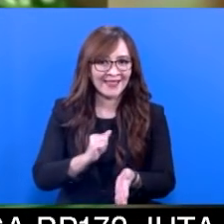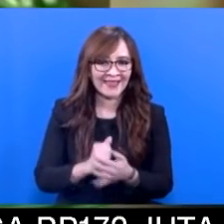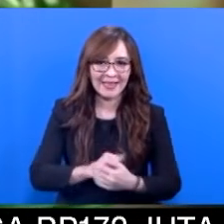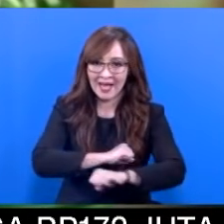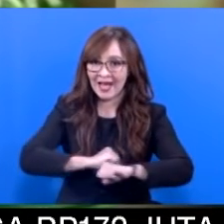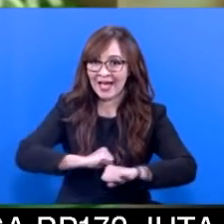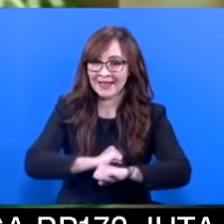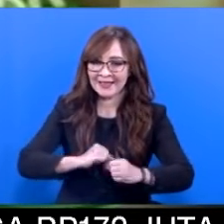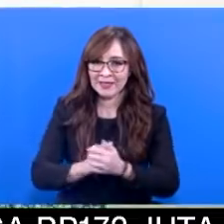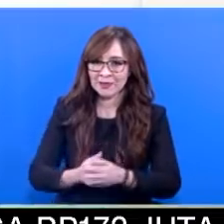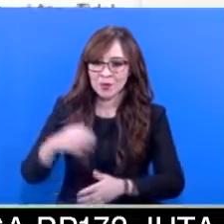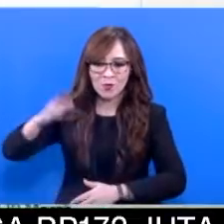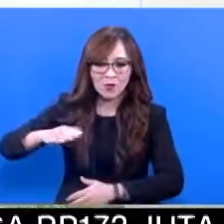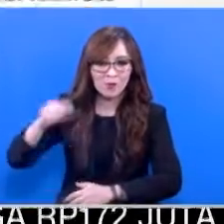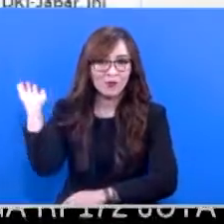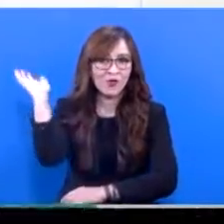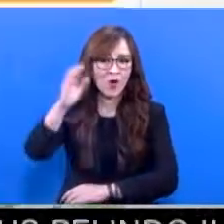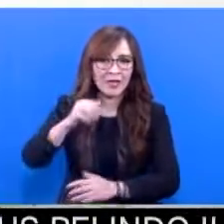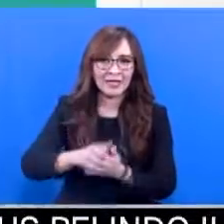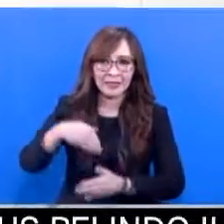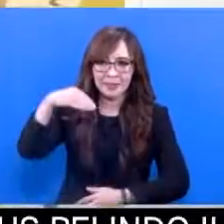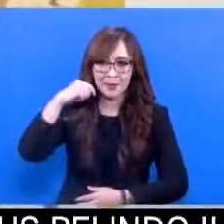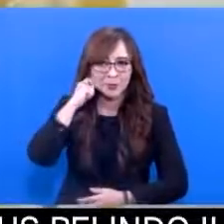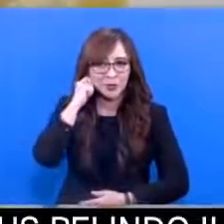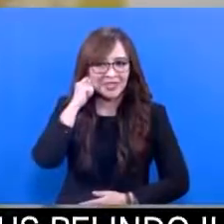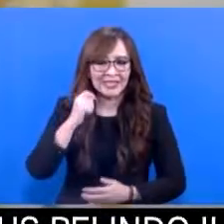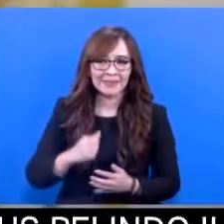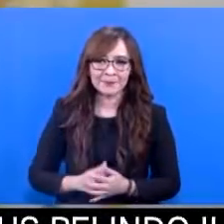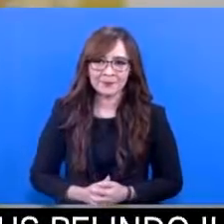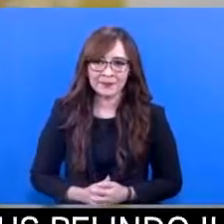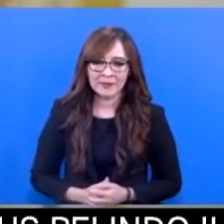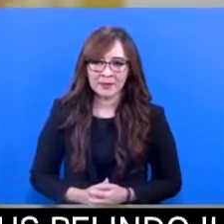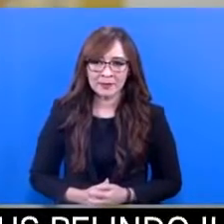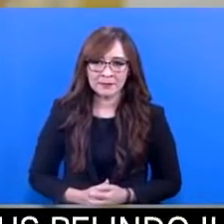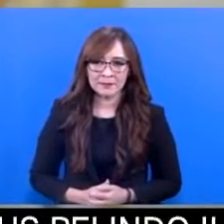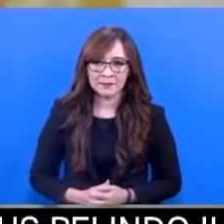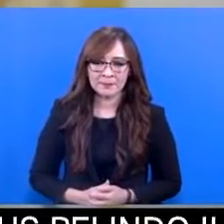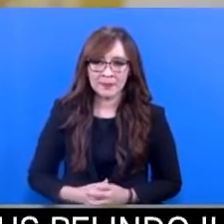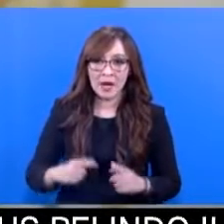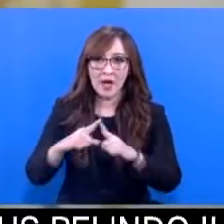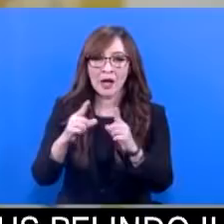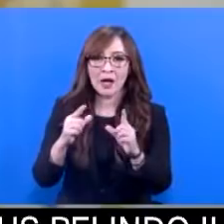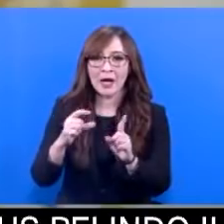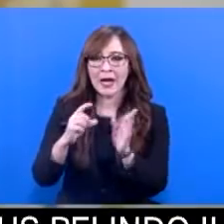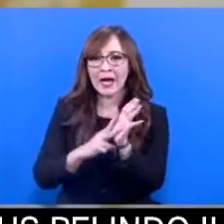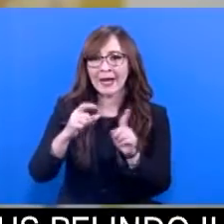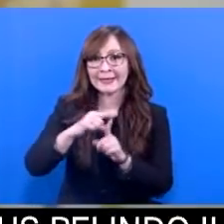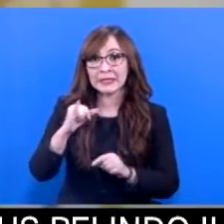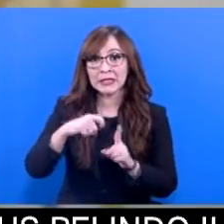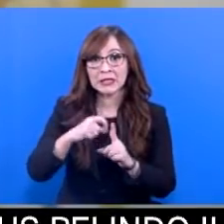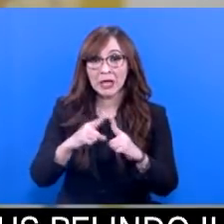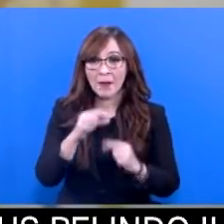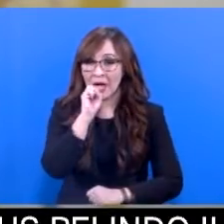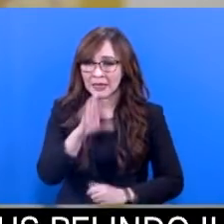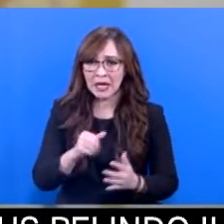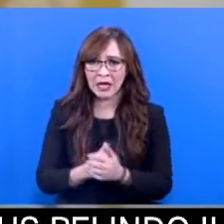Dikutip dari detik.com, Kepala Staf Angkatan Darat Jenderal TNI Andika Perkasa menyebut, Amasya Manganang juga mengidap